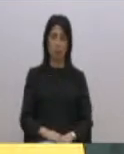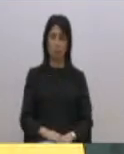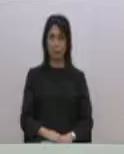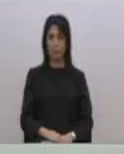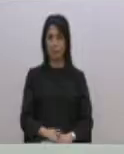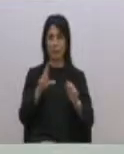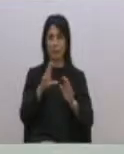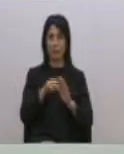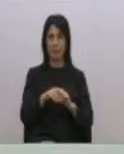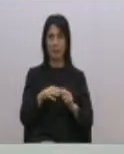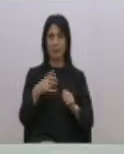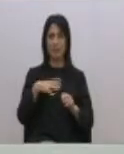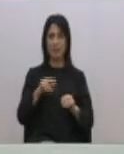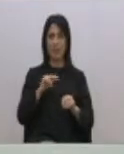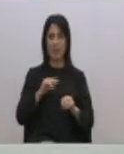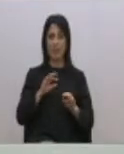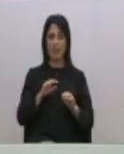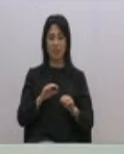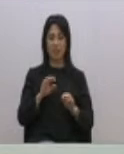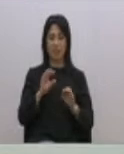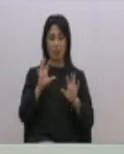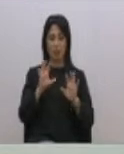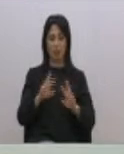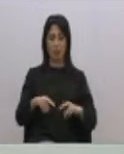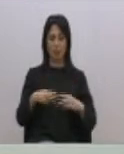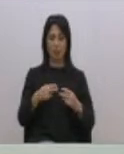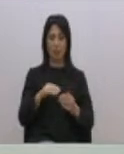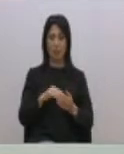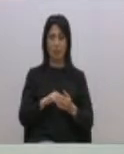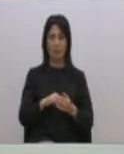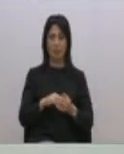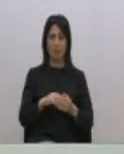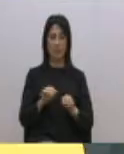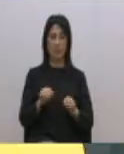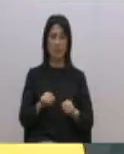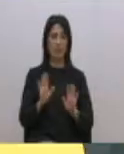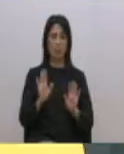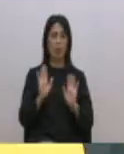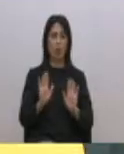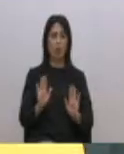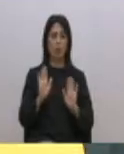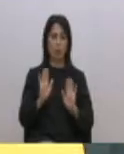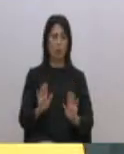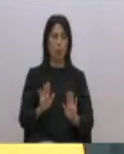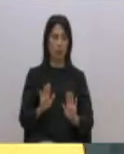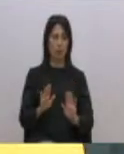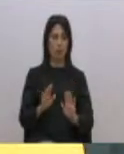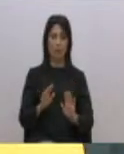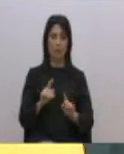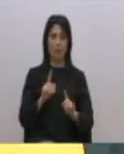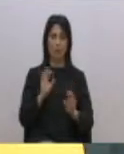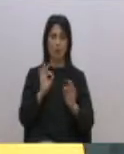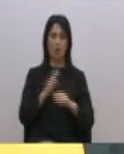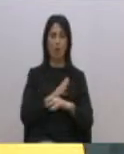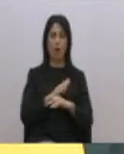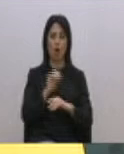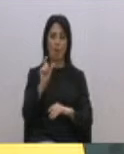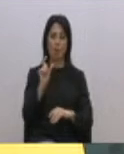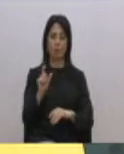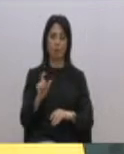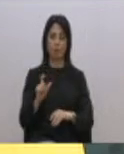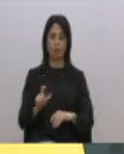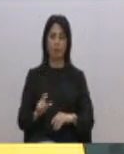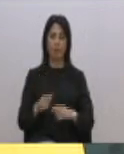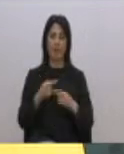მადლობა, კითხვები არ არის ადმინისტრაციულ საპროცესო კოდექსში ცვლილების შესახებ. აქ შეიძლება ითქვას, რომ მხოლოდ და მხოლოდ მითითებითი ნორმების ფარგლებში